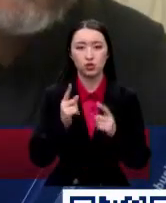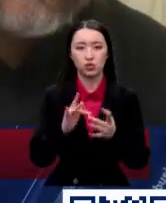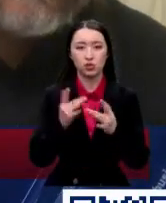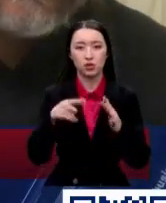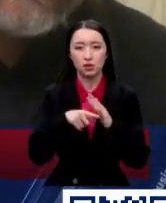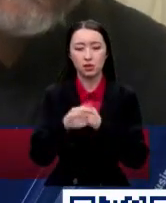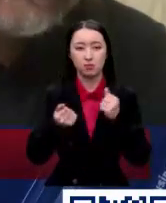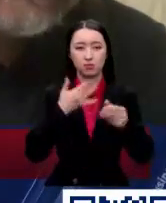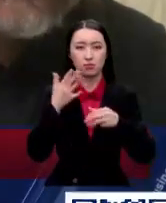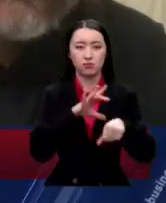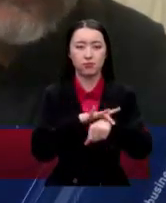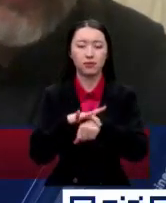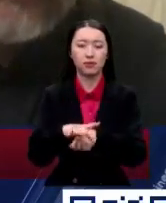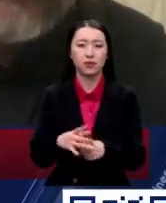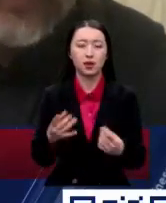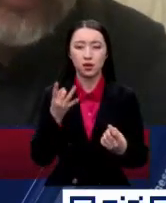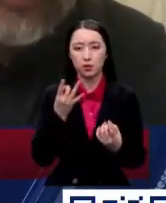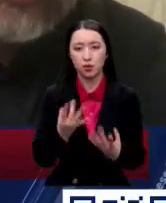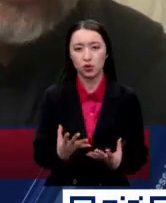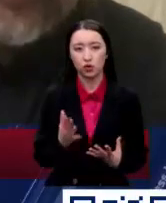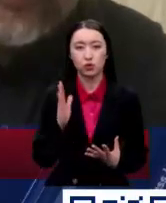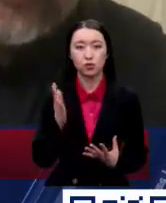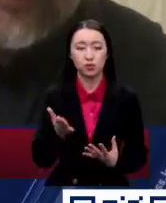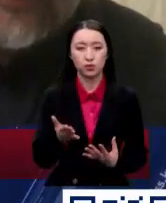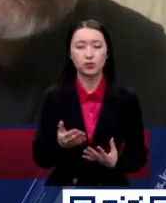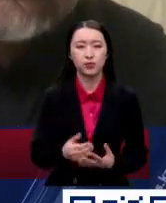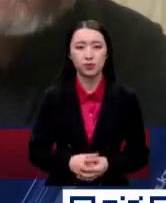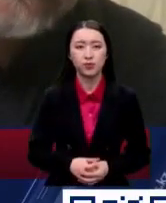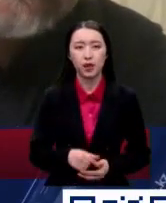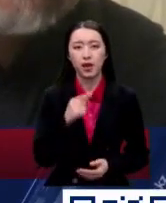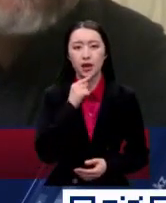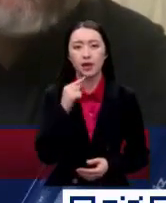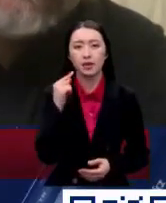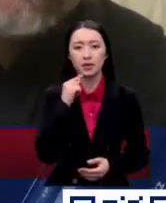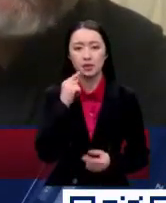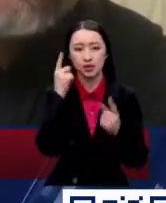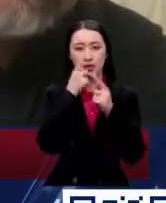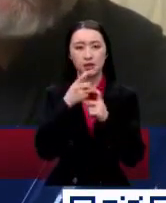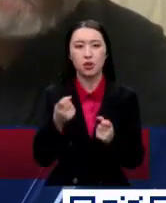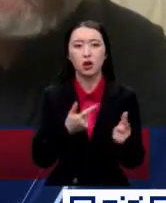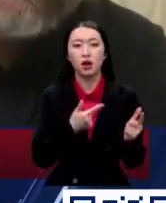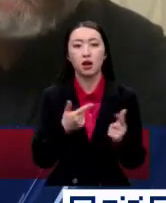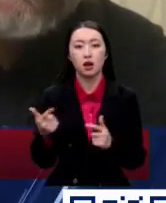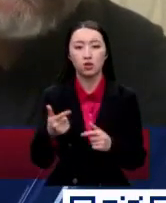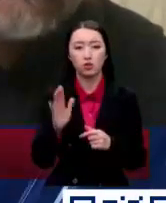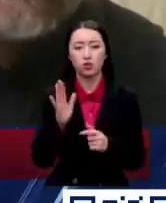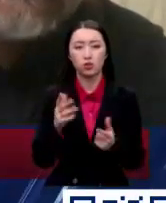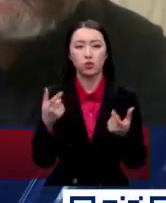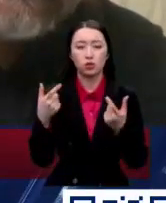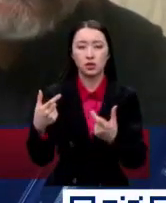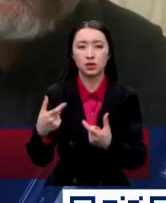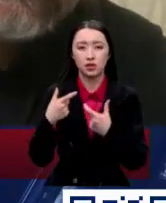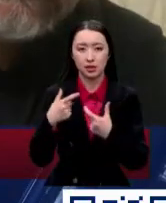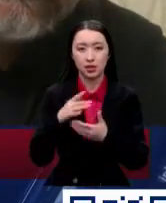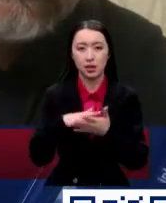сделать это будет сегодня намного проще. Ну и Россия заявила, Россия заявила, что готова к западным санкциям, но готовы